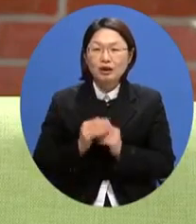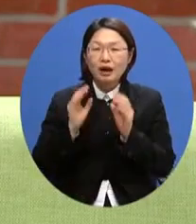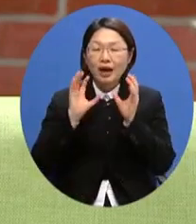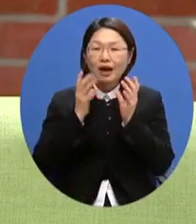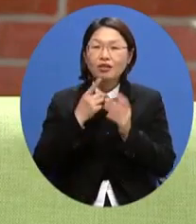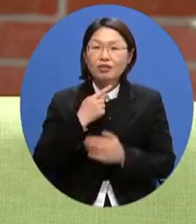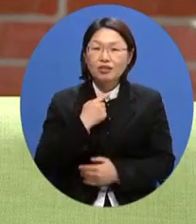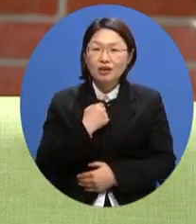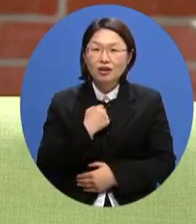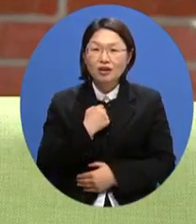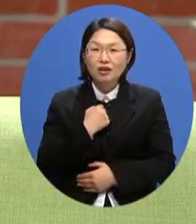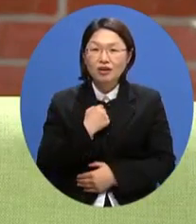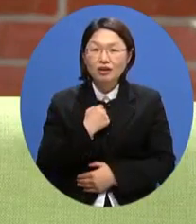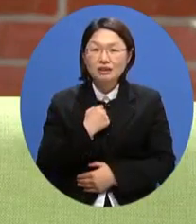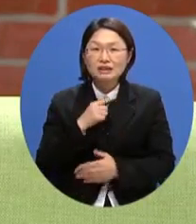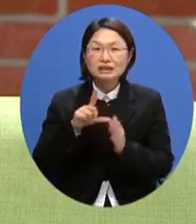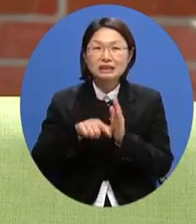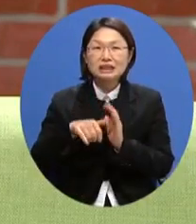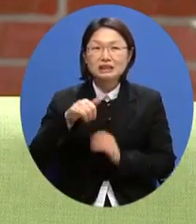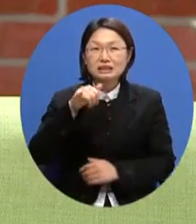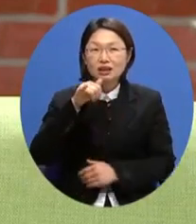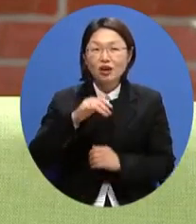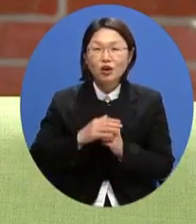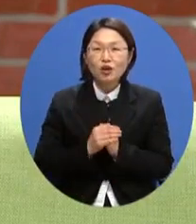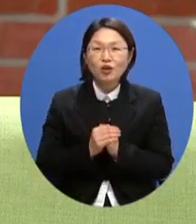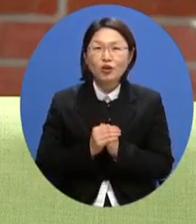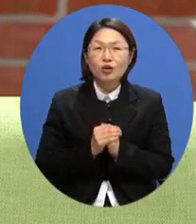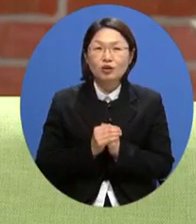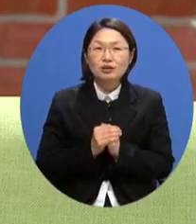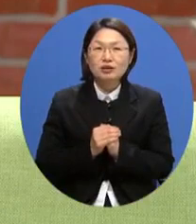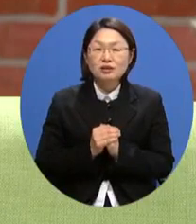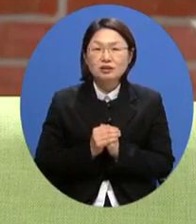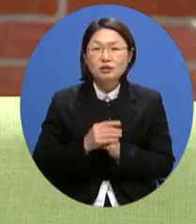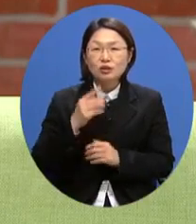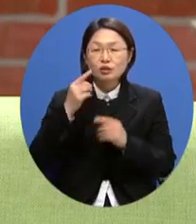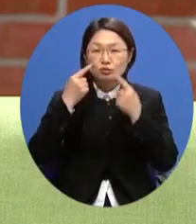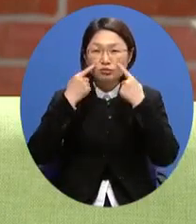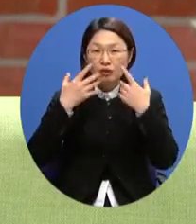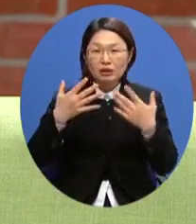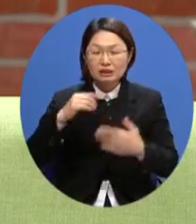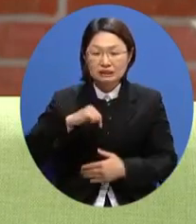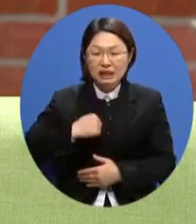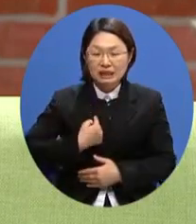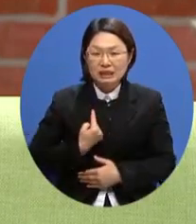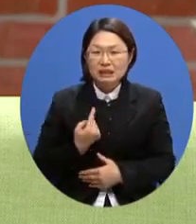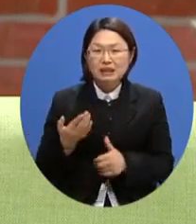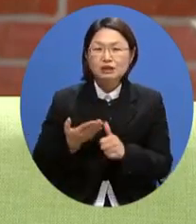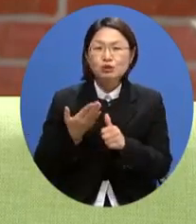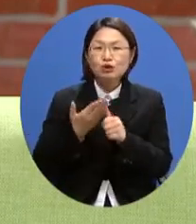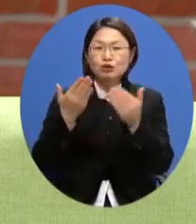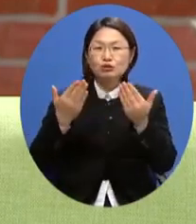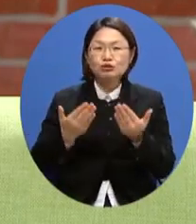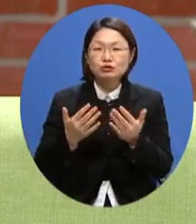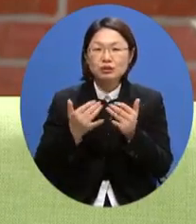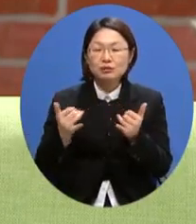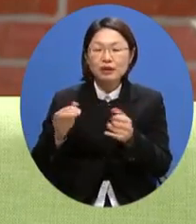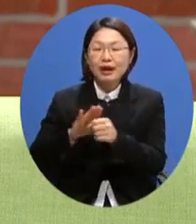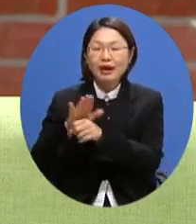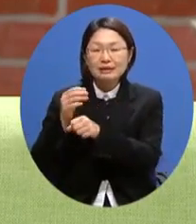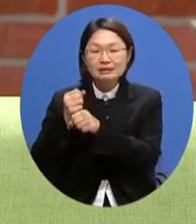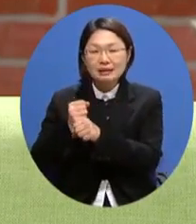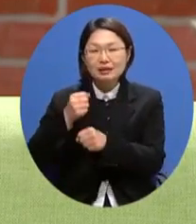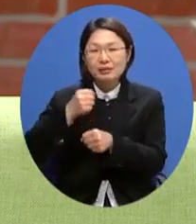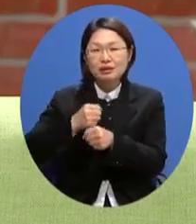애였던 시기가 그렇죠. 있었잖아요. 네. 그래서 이 엄마도 분명히 자신의 양육자와 어떤 유형의 애착을 형성을 했을